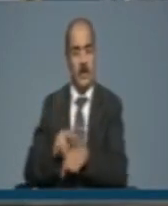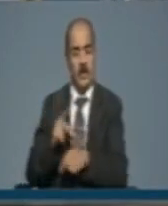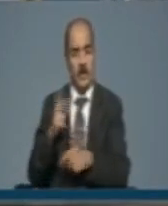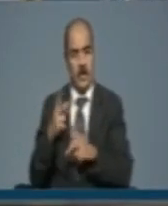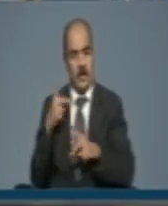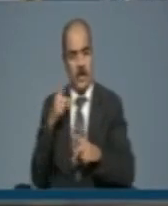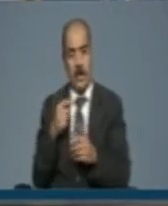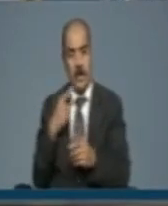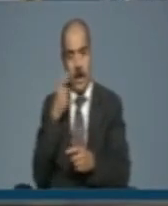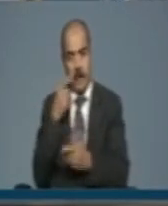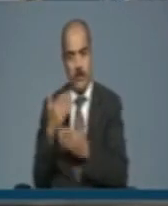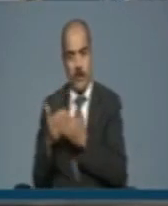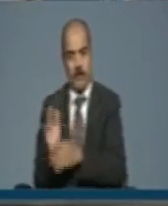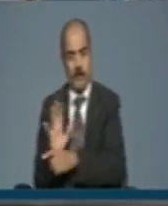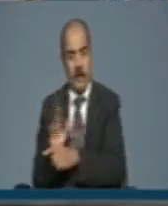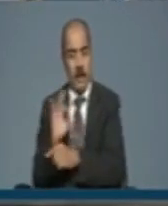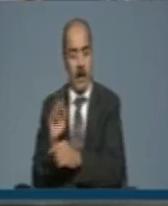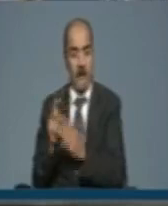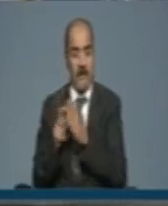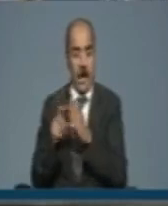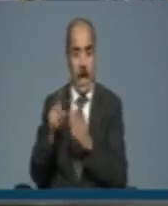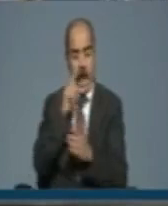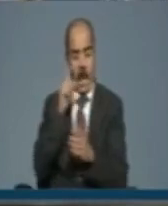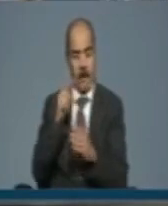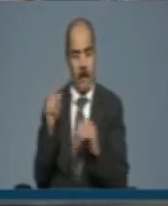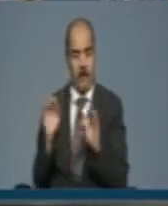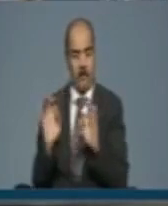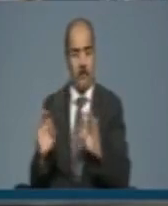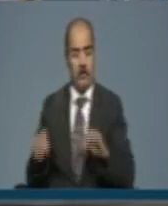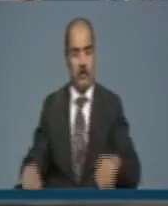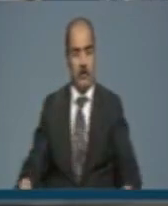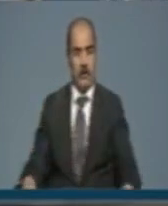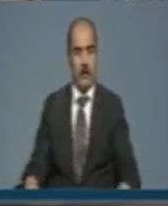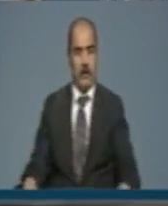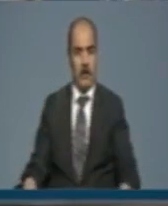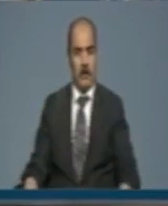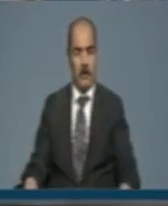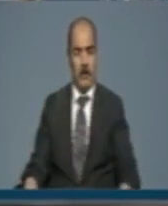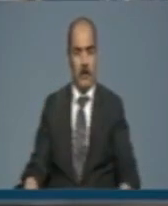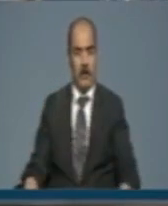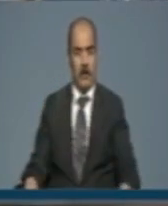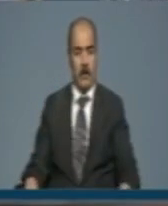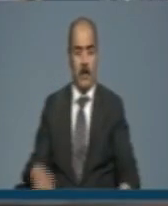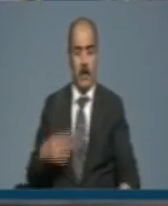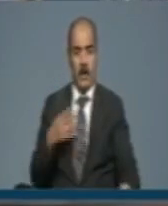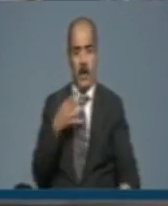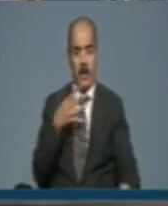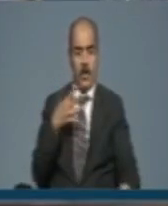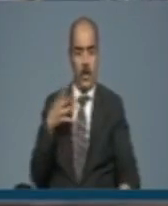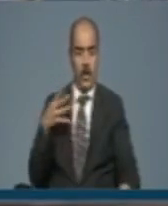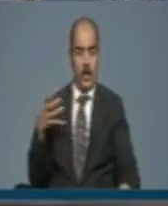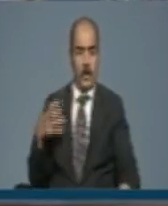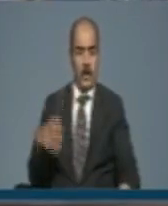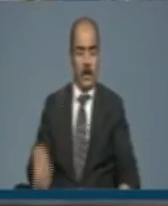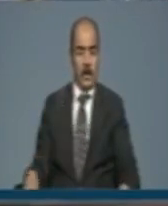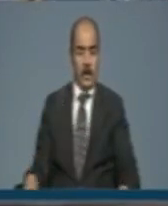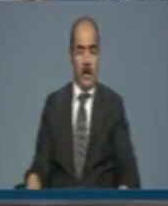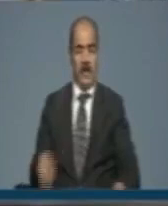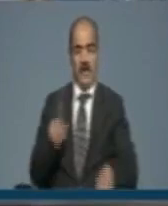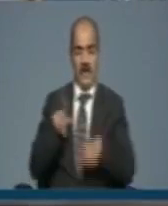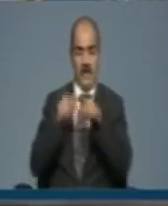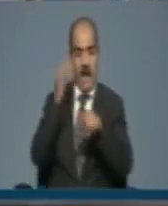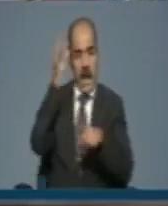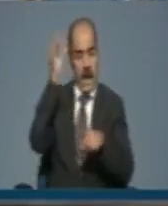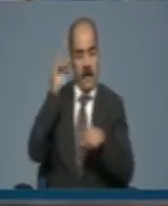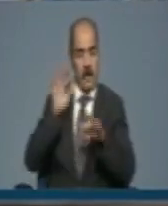إنسانية وفقا للقانون الدولي. هناك 400 هناك بعض الكنديين في غزة يجب أن